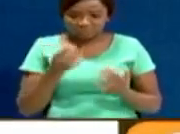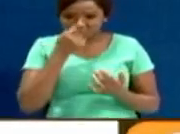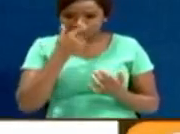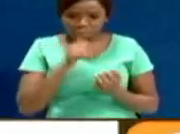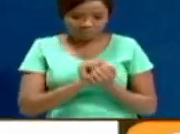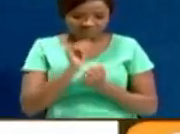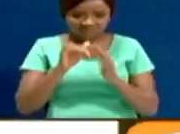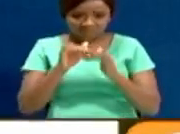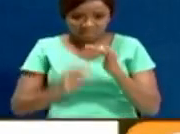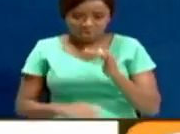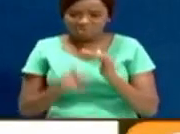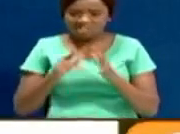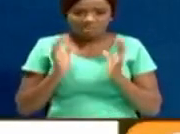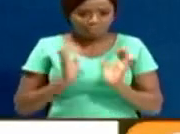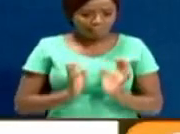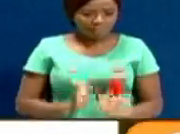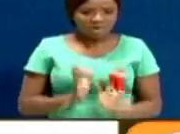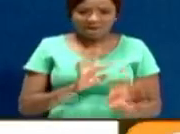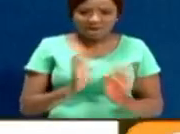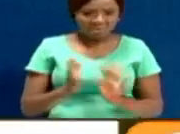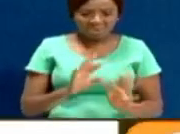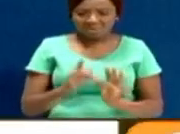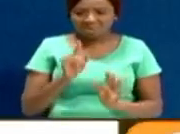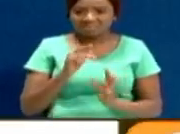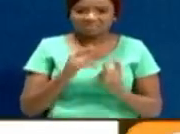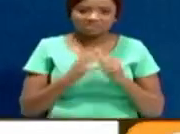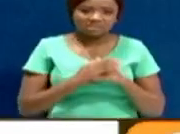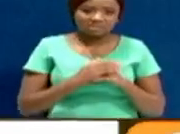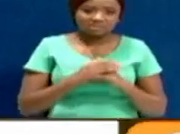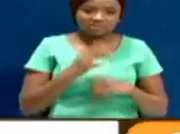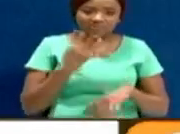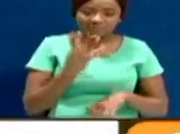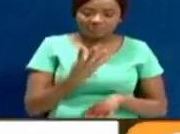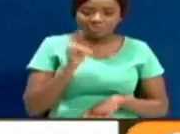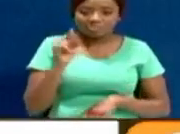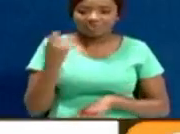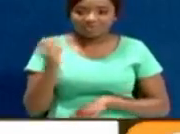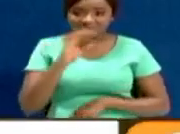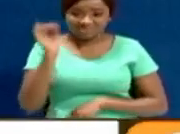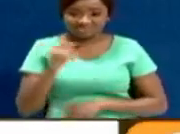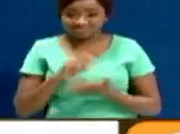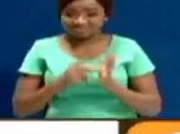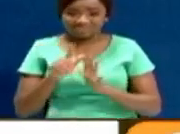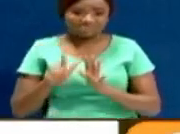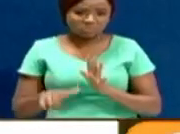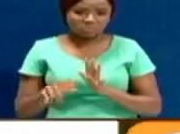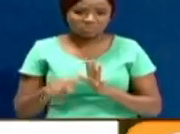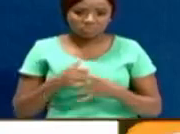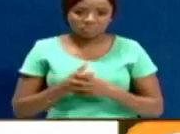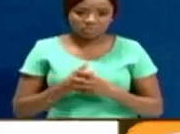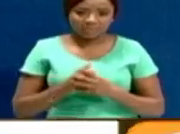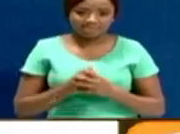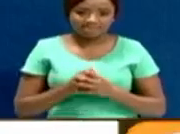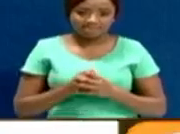chini ya miaka 5 humu nchini umeselea katika 4.2%, kiwango hiki kikiwa chini ya inavyotarajiwa katika